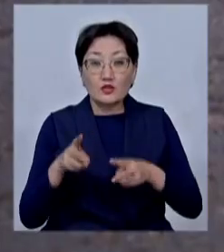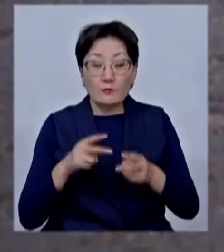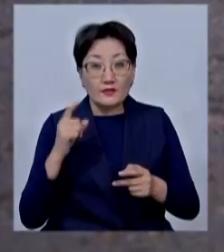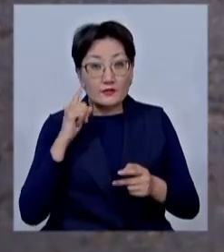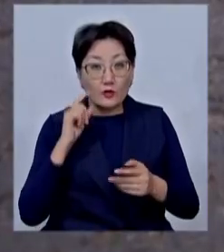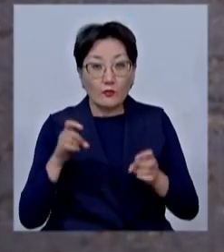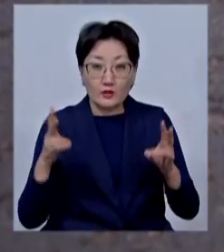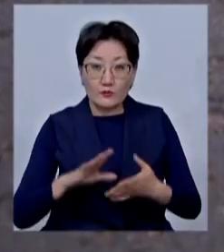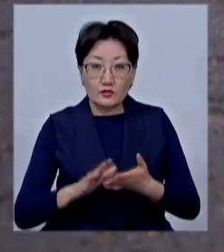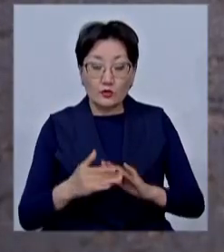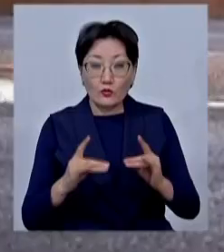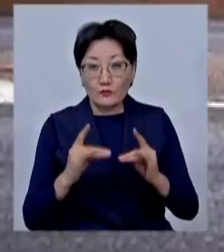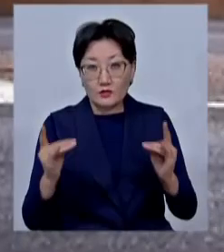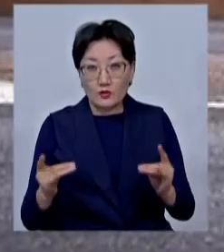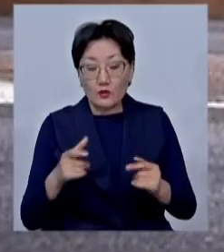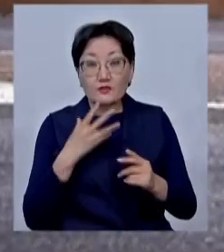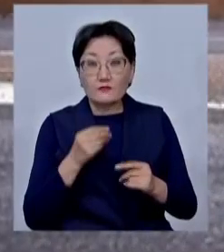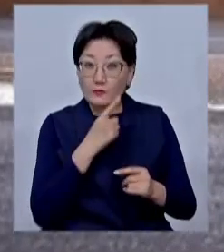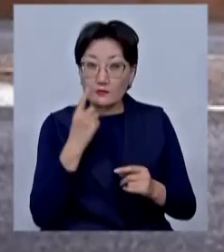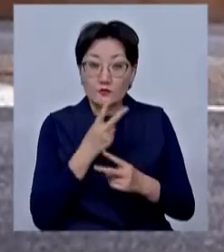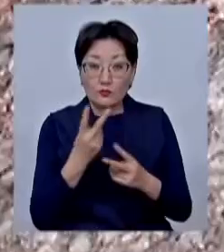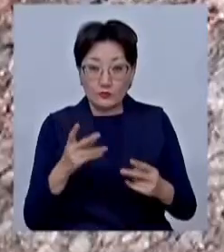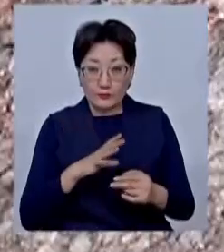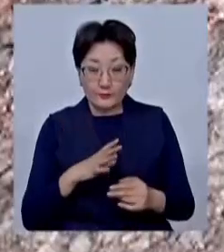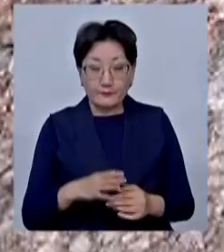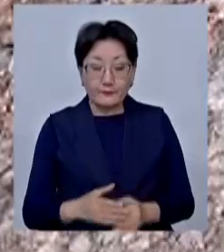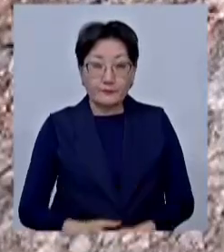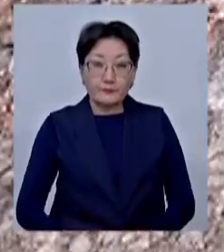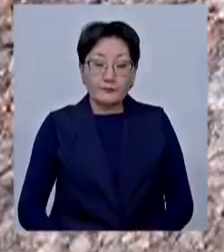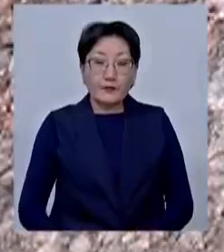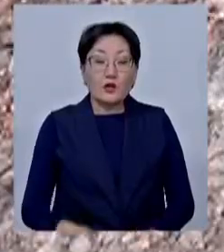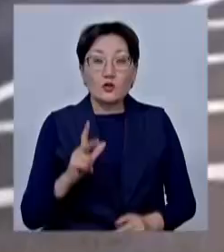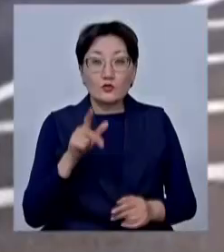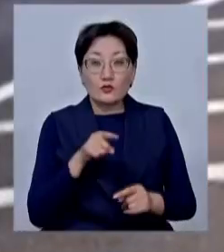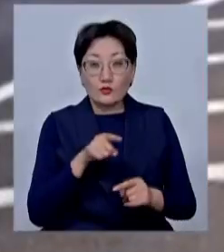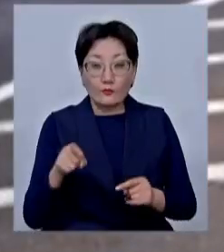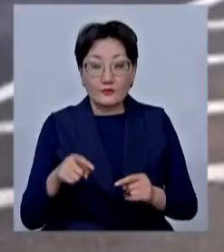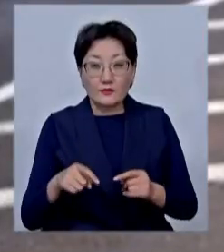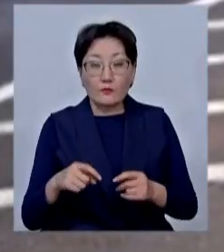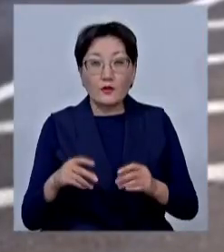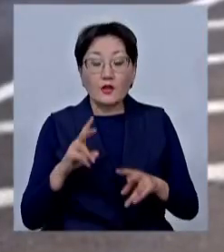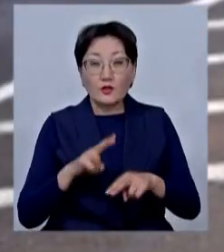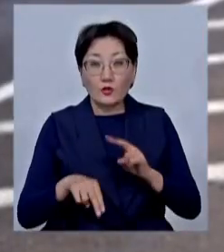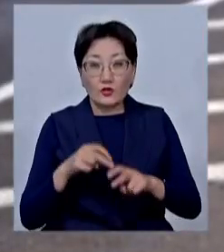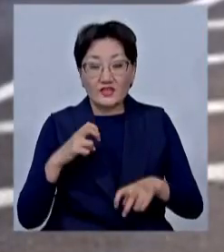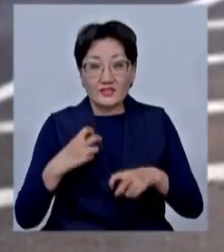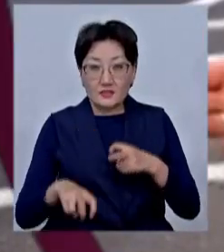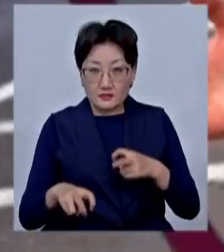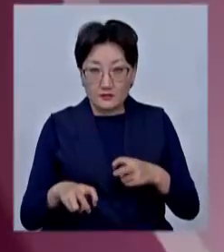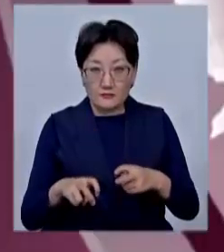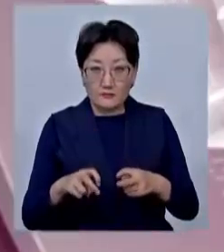тыңдап, апатты жағдайдағы көпірді өз көзімен көріп келді. Дегенмен, үш жылға жетпей құрылыс сыр бере бастаған